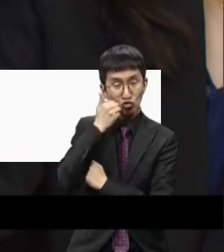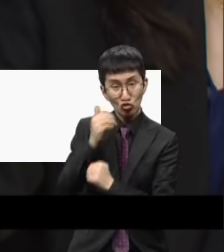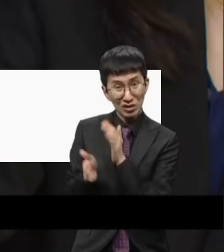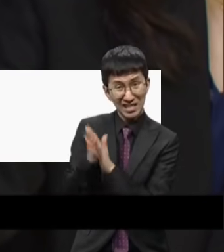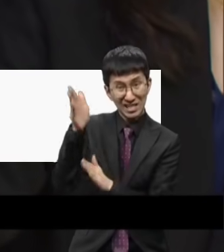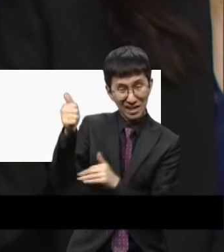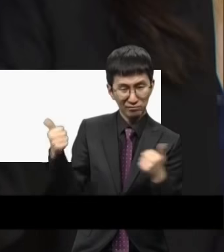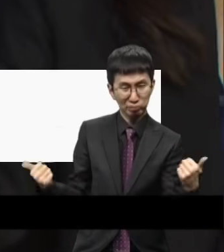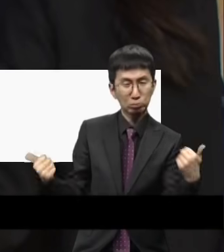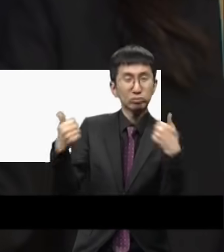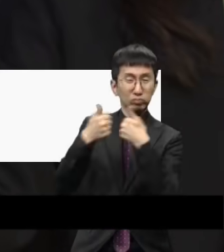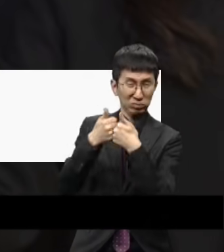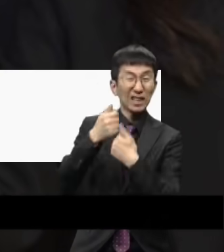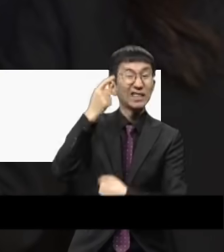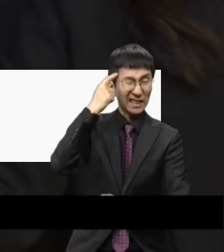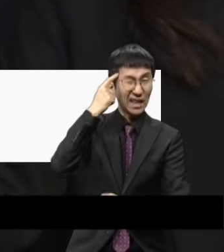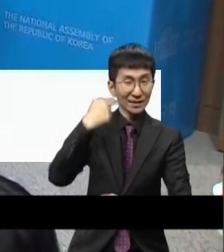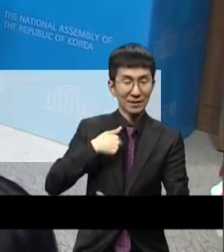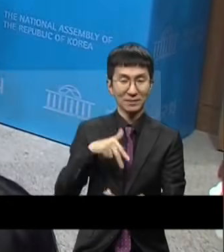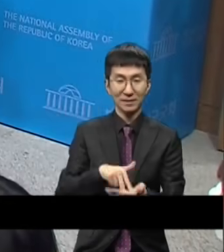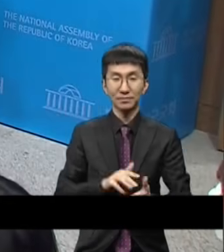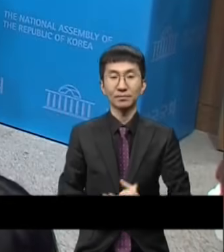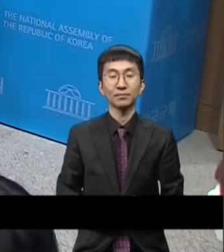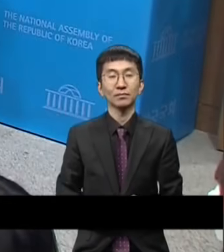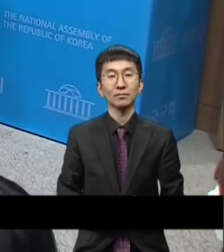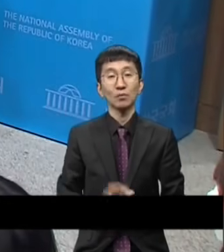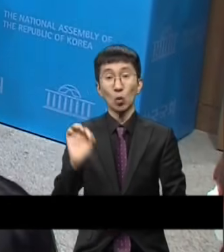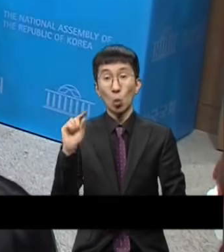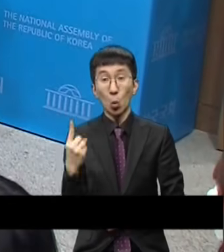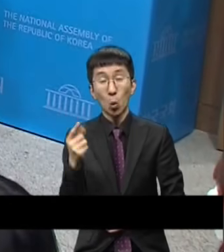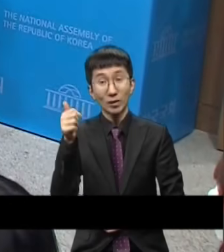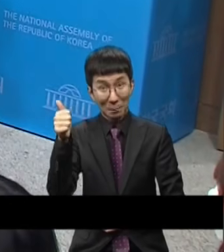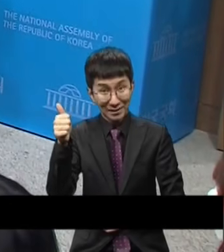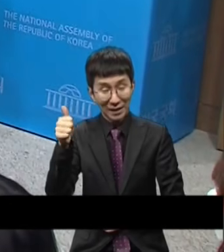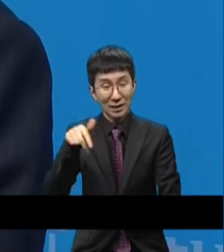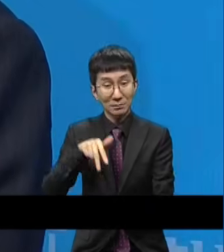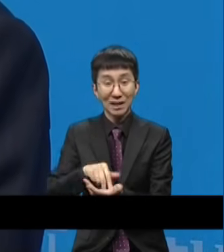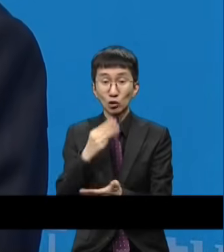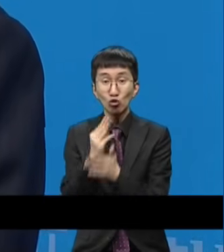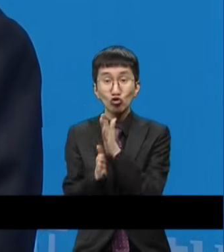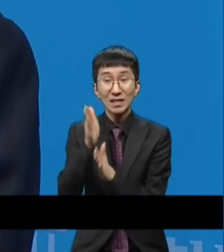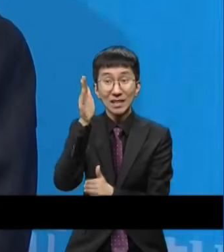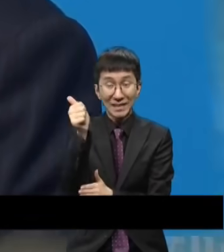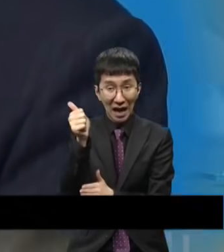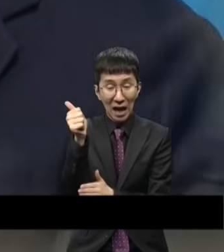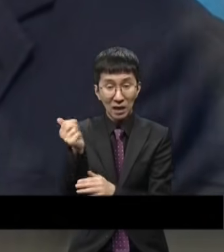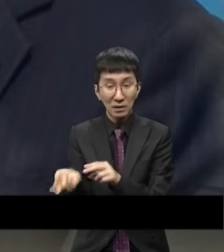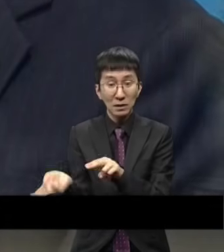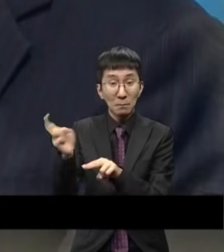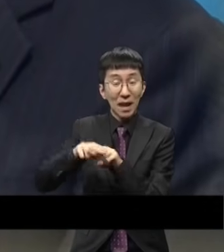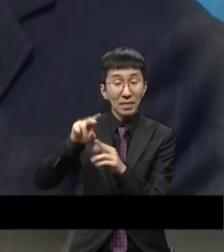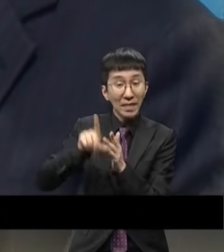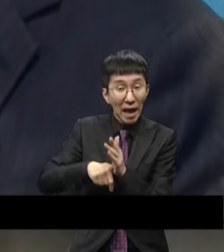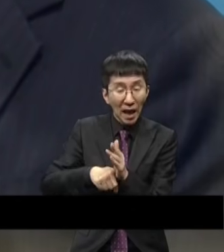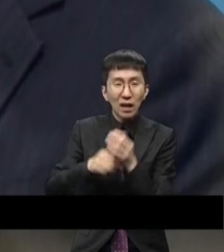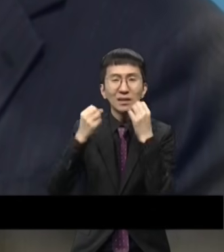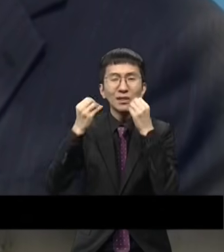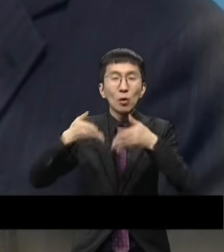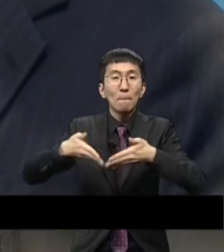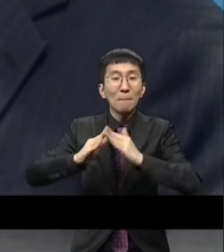시장이냐의 구도다 이렇게 생각이 됩니다. 오 후보가 서울시장을 할 때 만들어진 새빛 둥둥섬 등을 예로